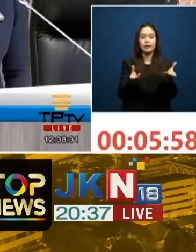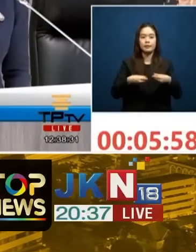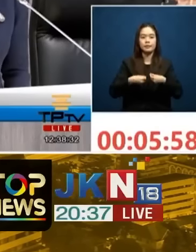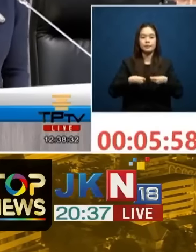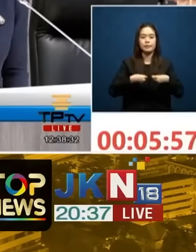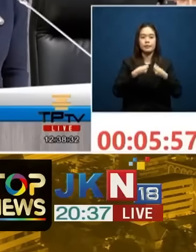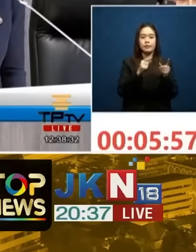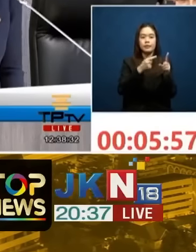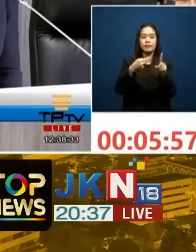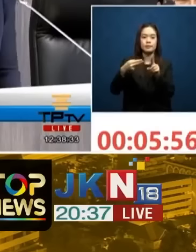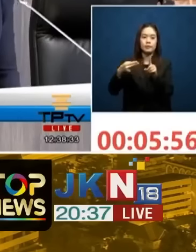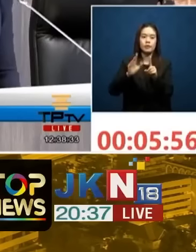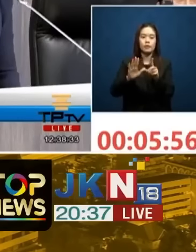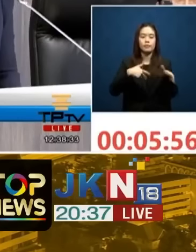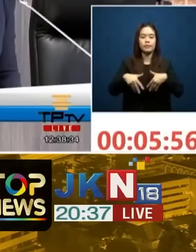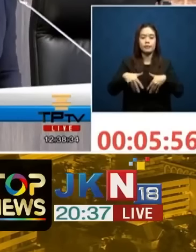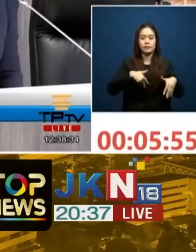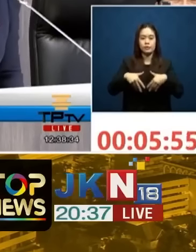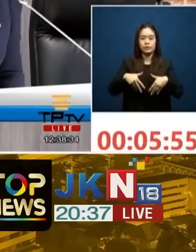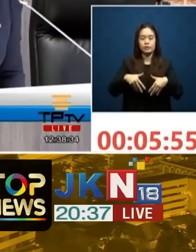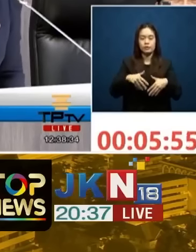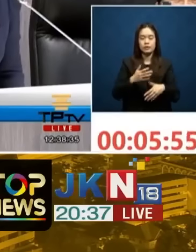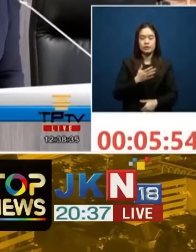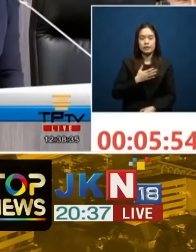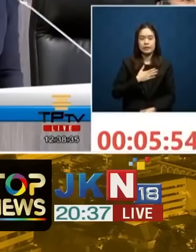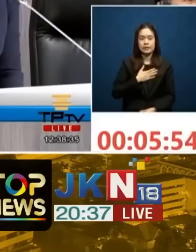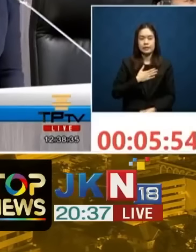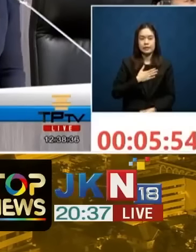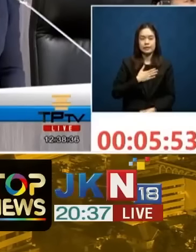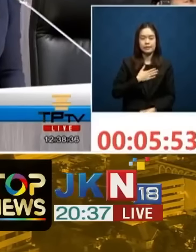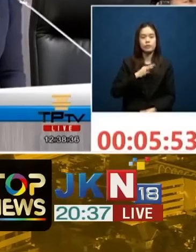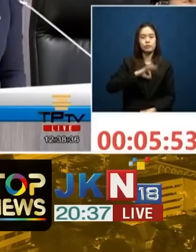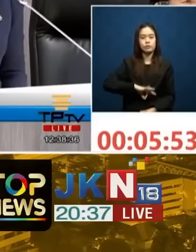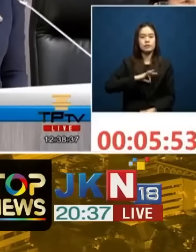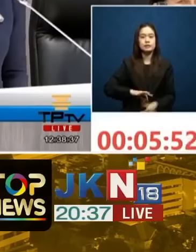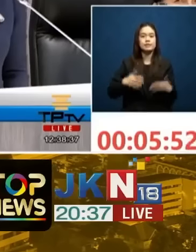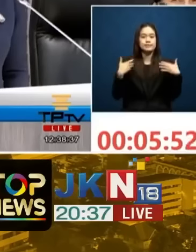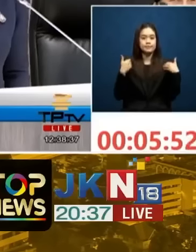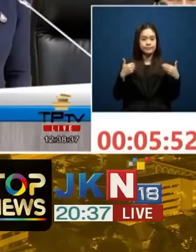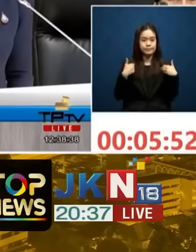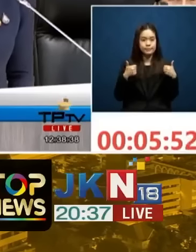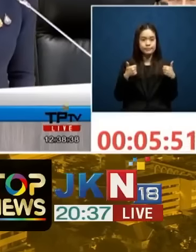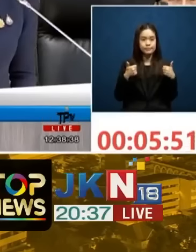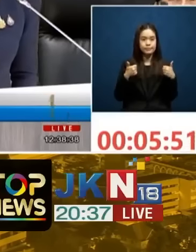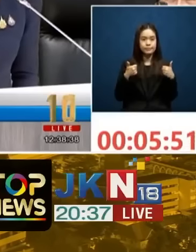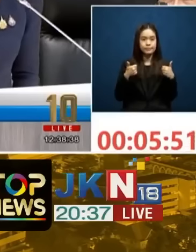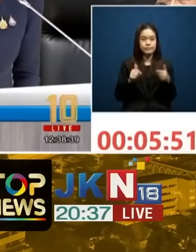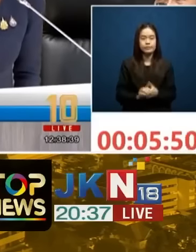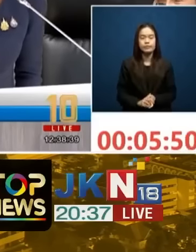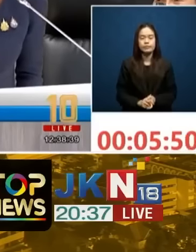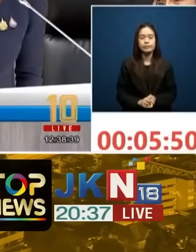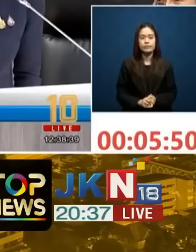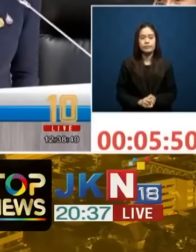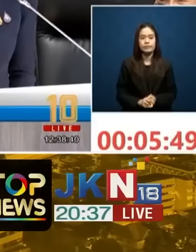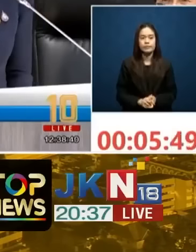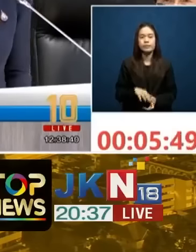องและพูดแบบชาวบ้านเลยเหมือนกับพูดแบบชาวบ้านมาพูดกับนายกเลยนะชาวบ้